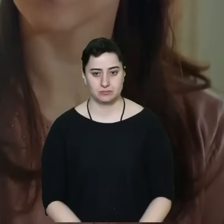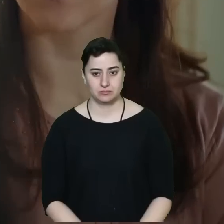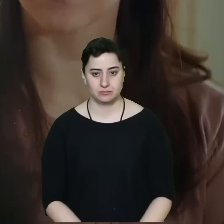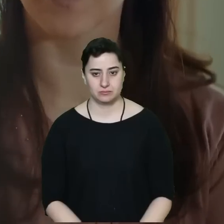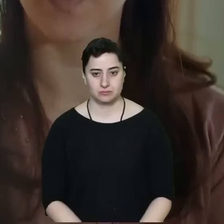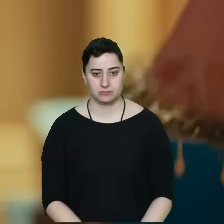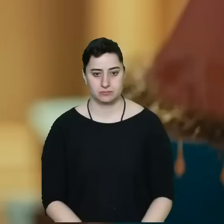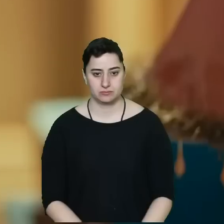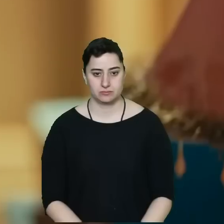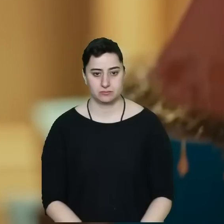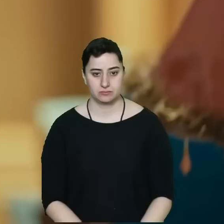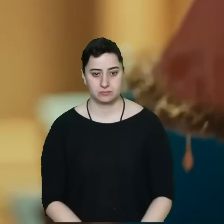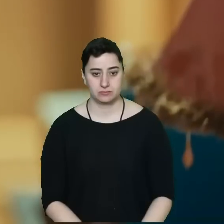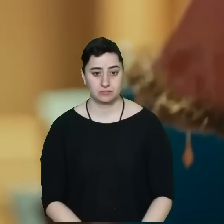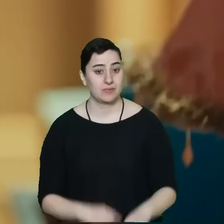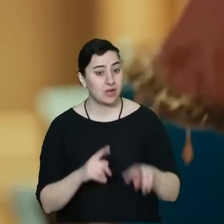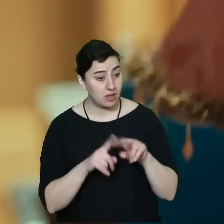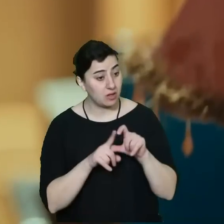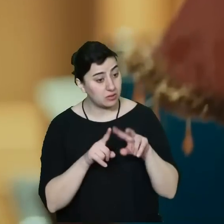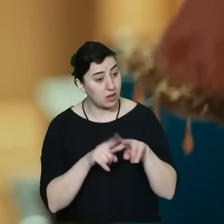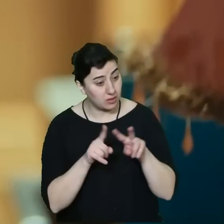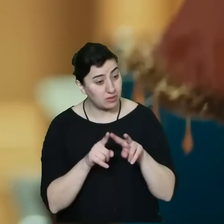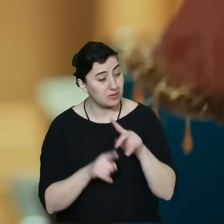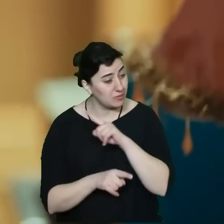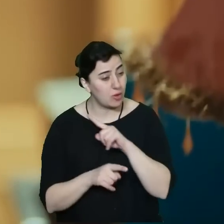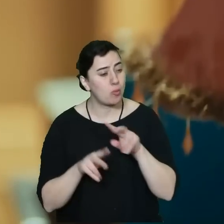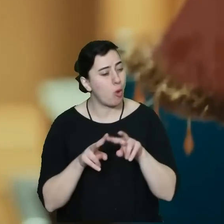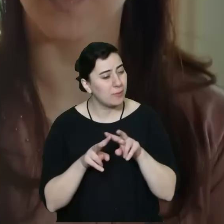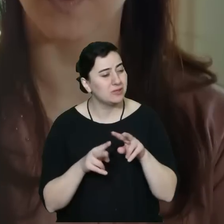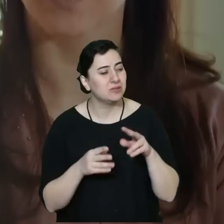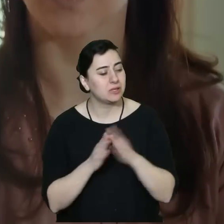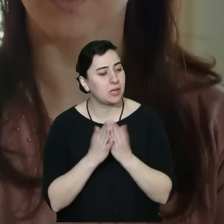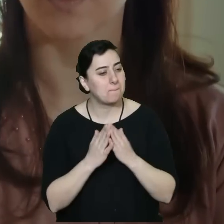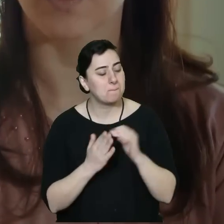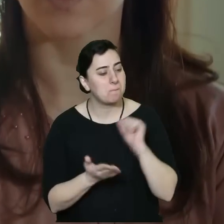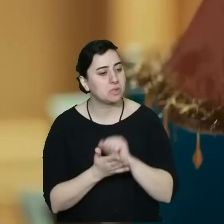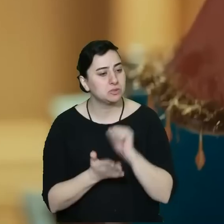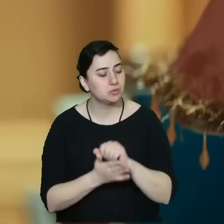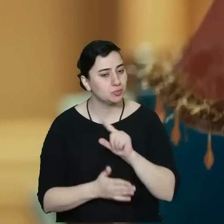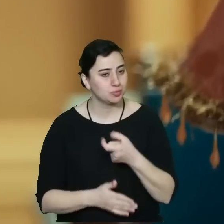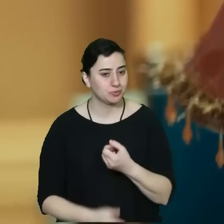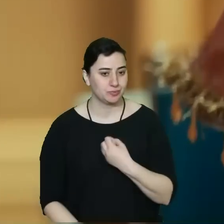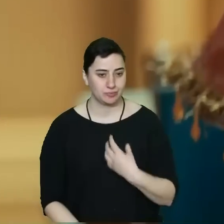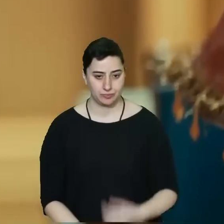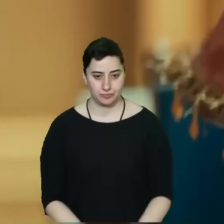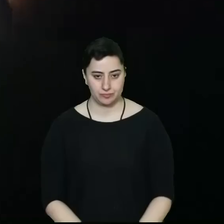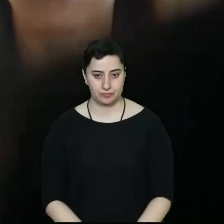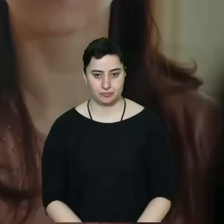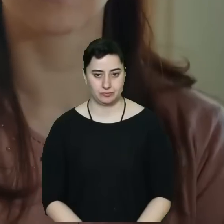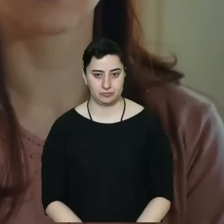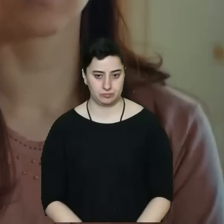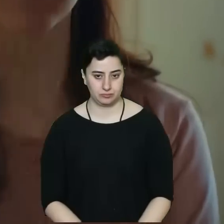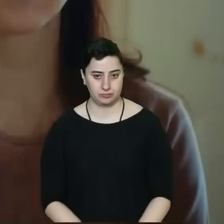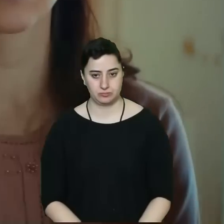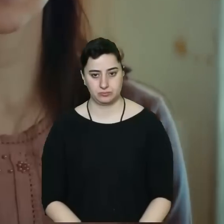Hatice ne bu şimdi diye bakıyor. Adnan Bey Muhammediye'nin Osmanlıca baskısını bulmuş. Zehra mahcup ama tavizsiz geçti içeri.